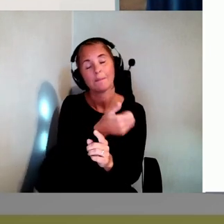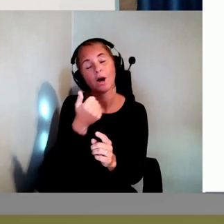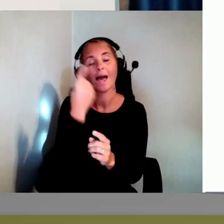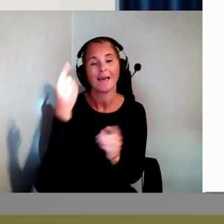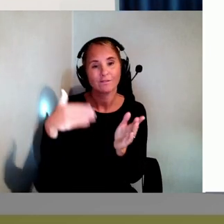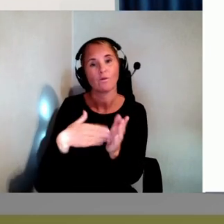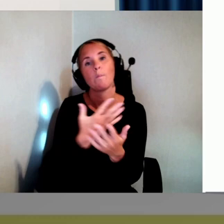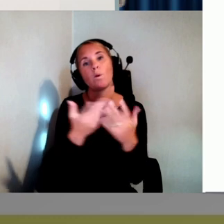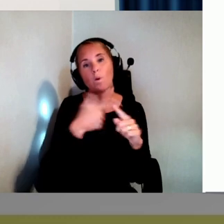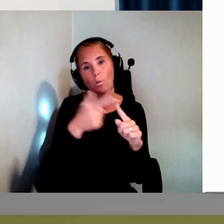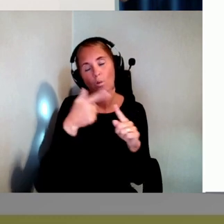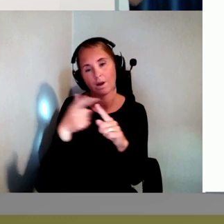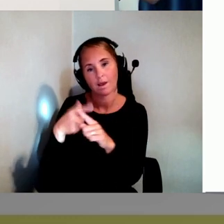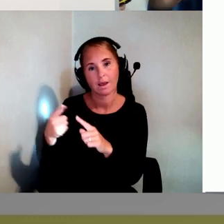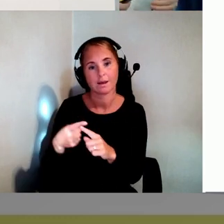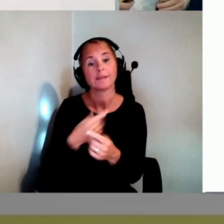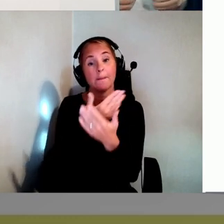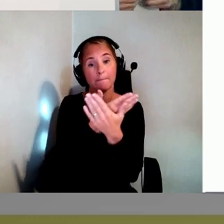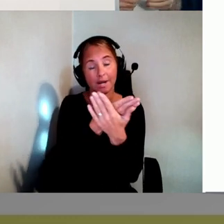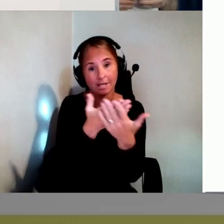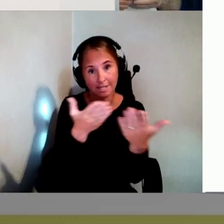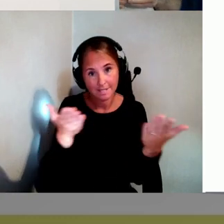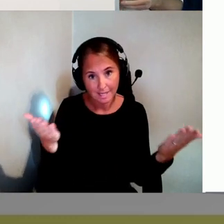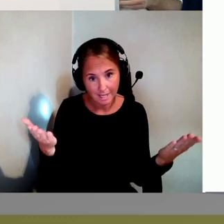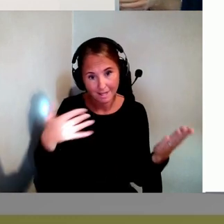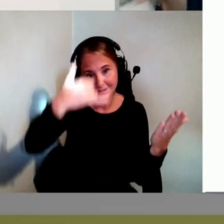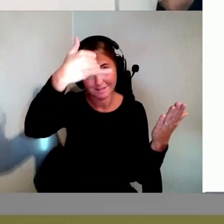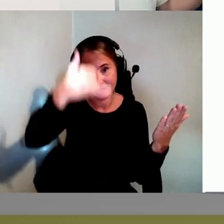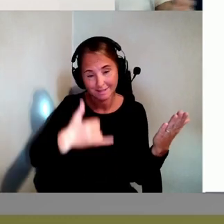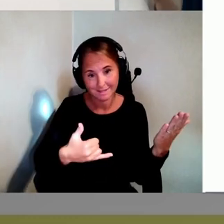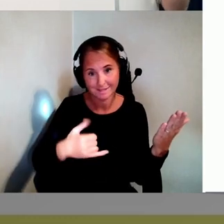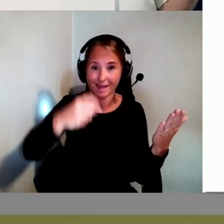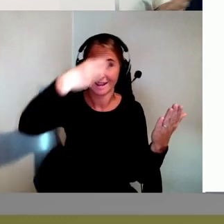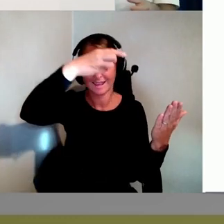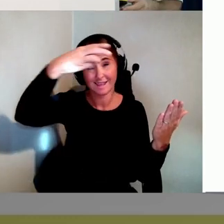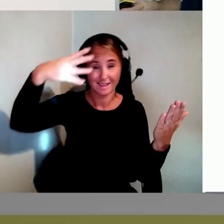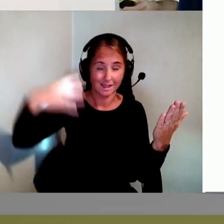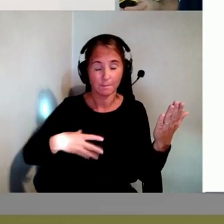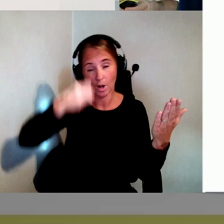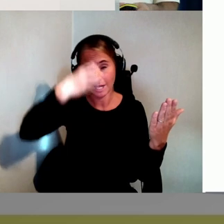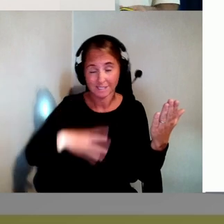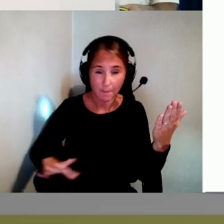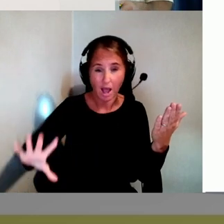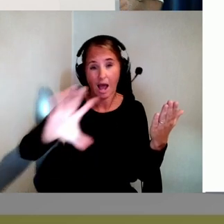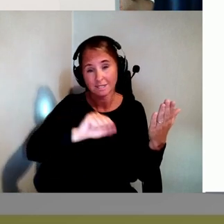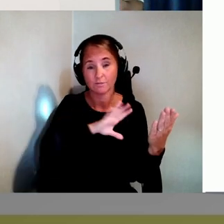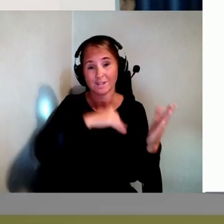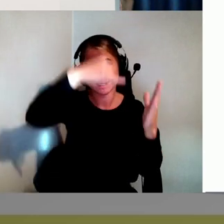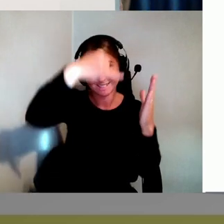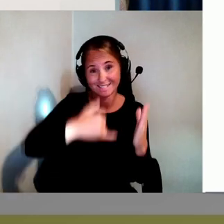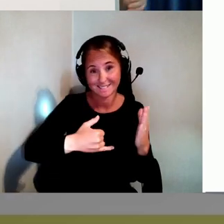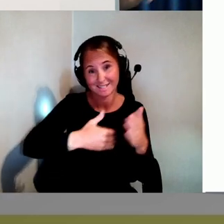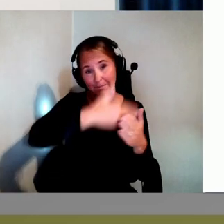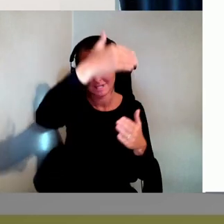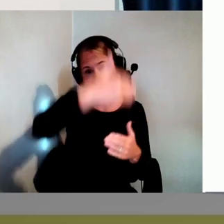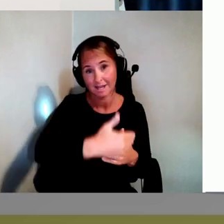varianter Då så att det presenteras eh En liksom en hierarki eller en lista över allt som finns eh på sajten